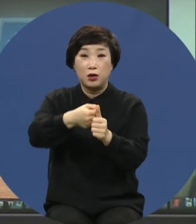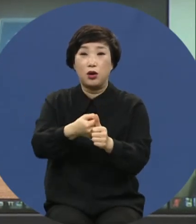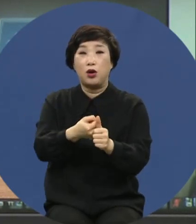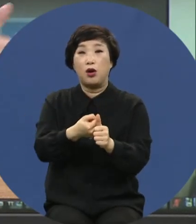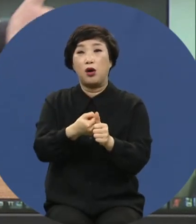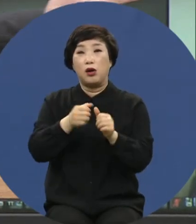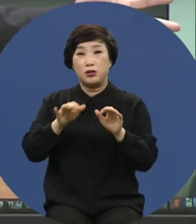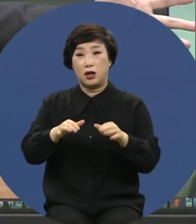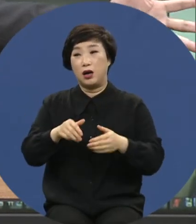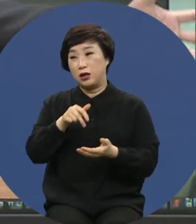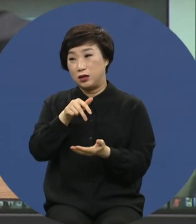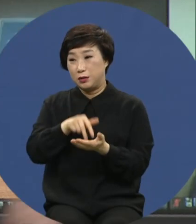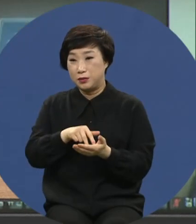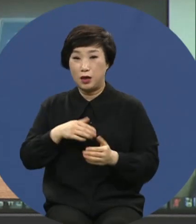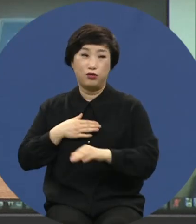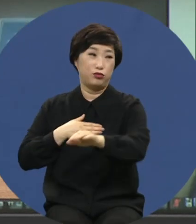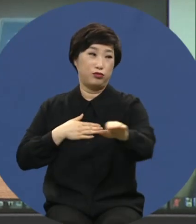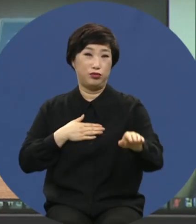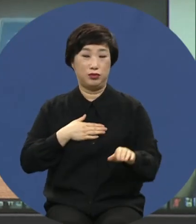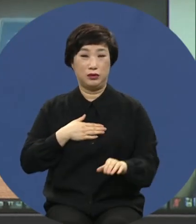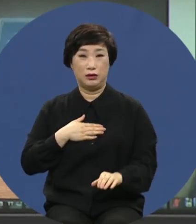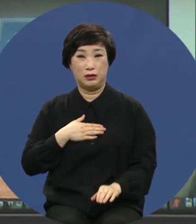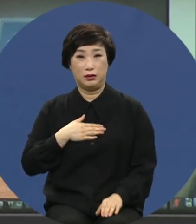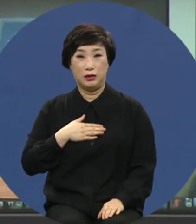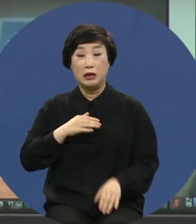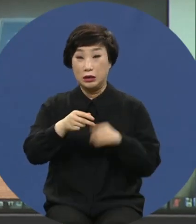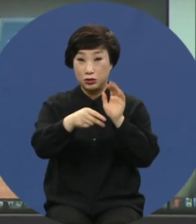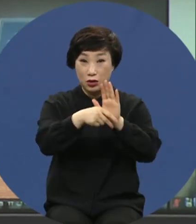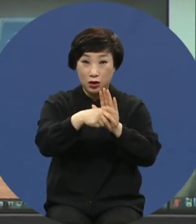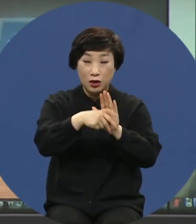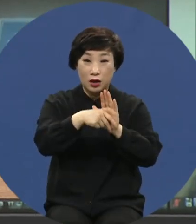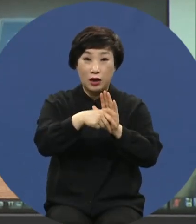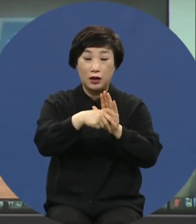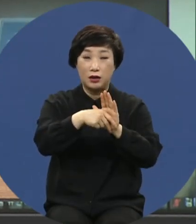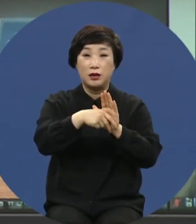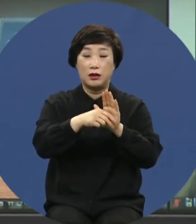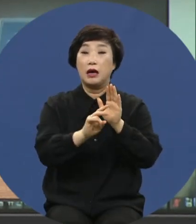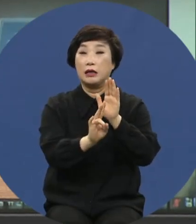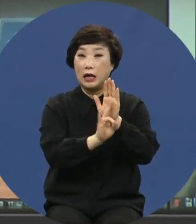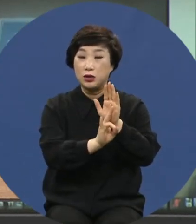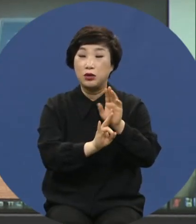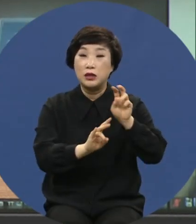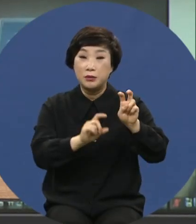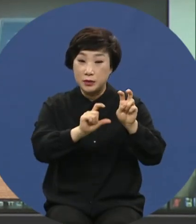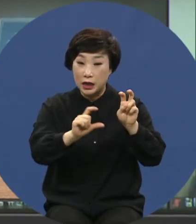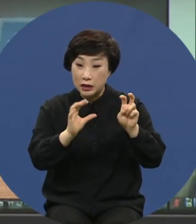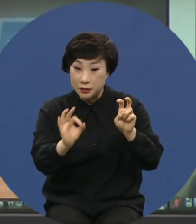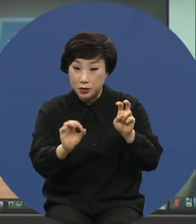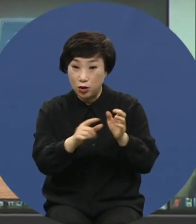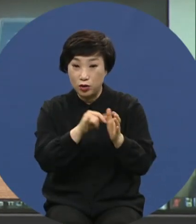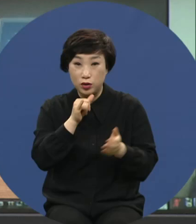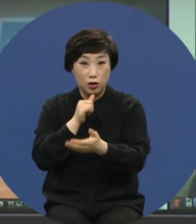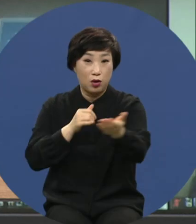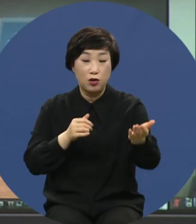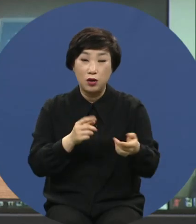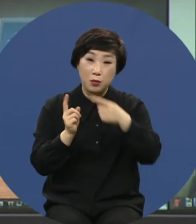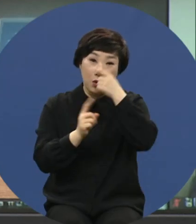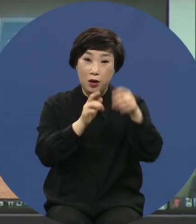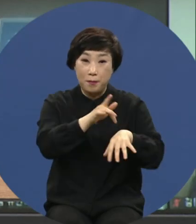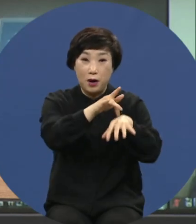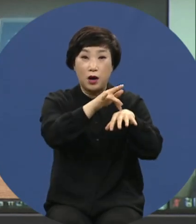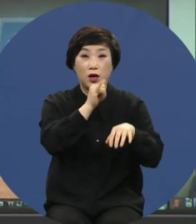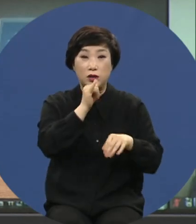당할 처지에 놓여 있습니다. 요한계시록 20장 10절에도 또 저희를